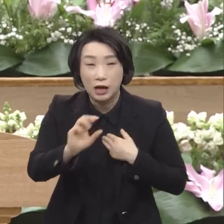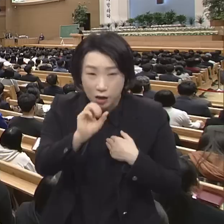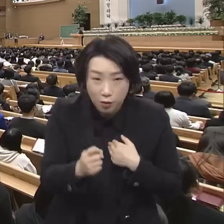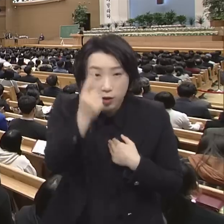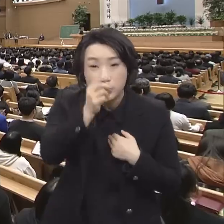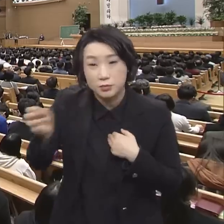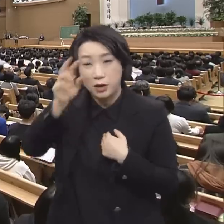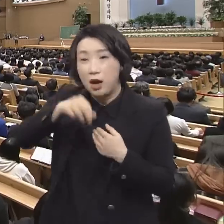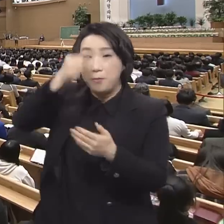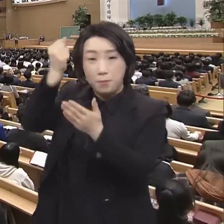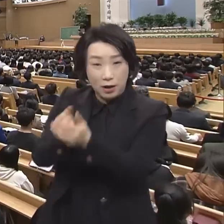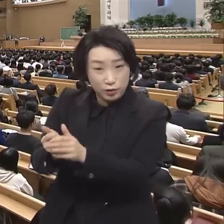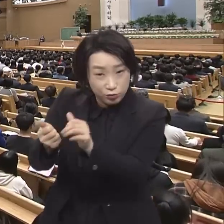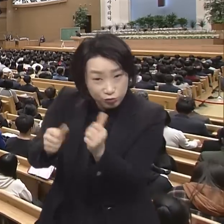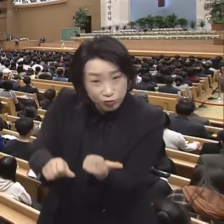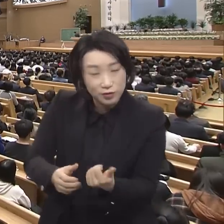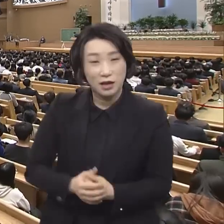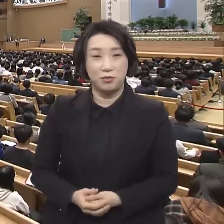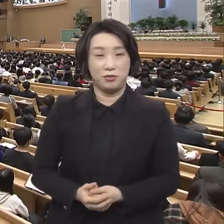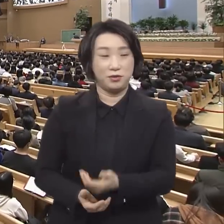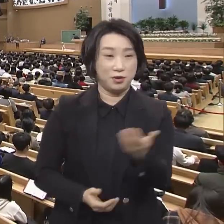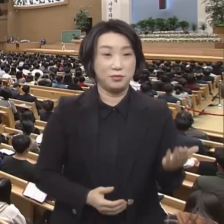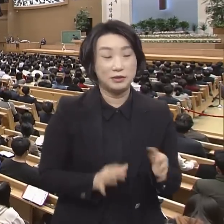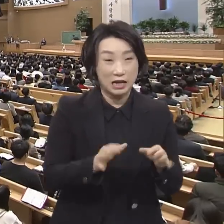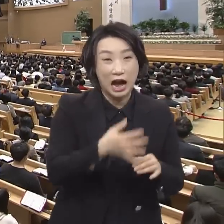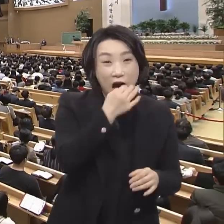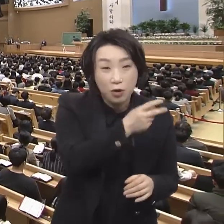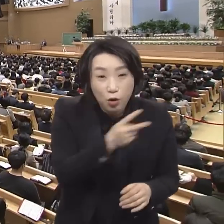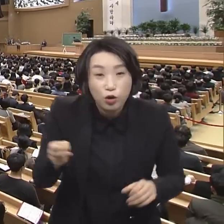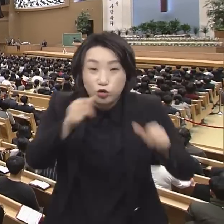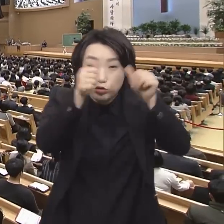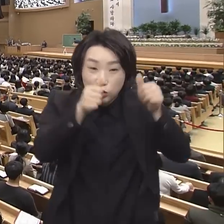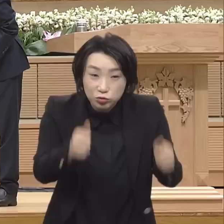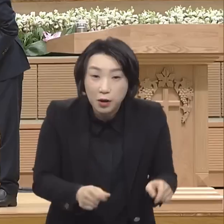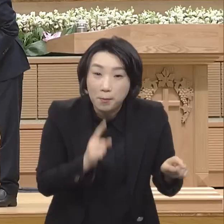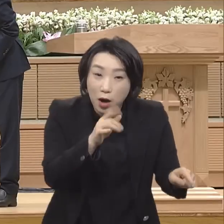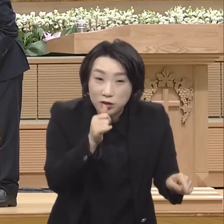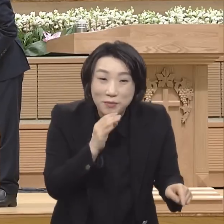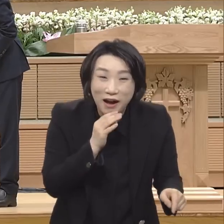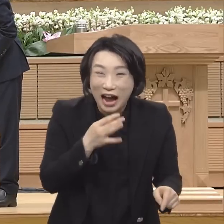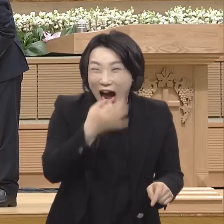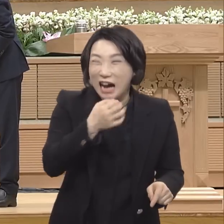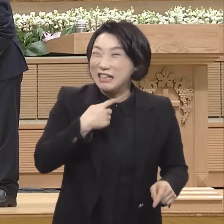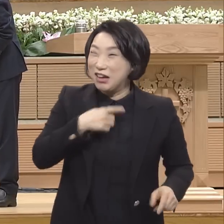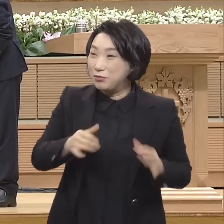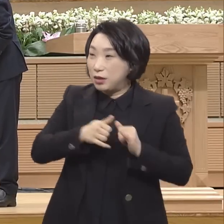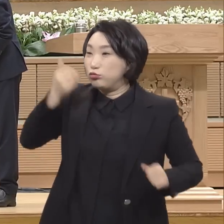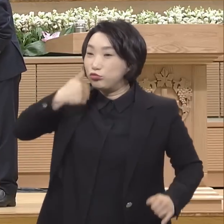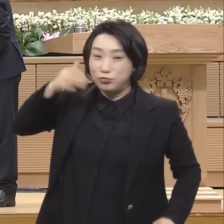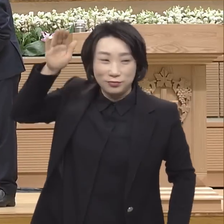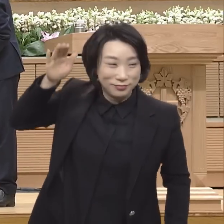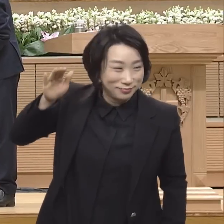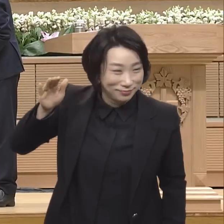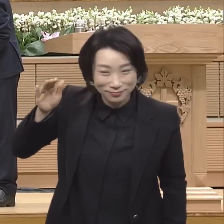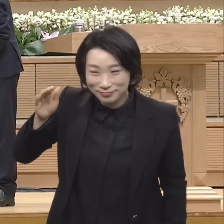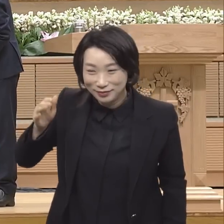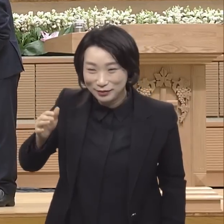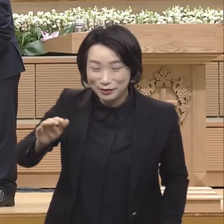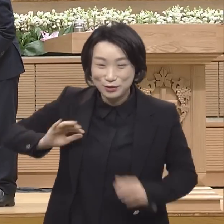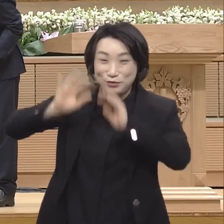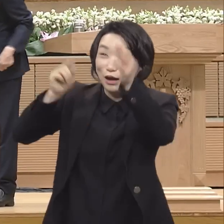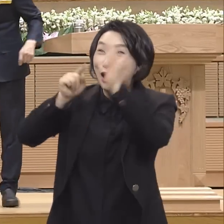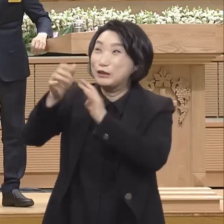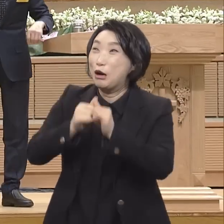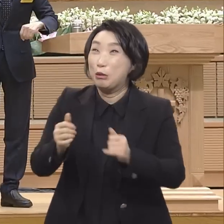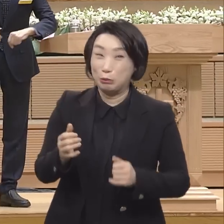죽었다. 자, 탐심이 우상숭배라고 했는데 탐심이 안 걸린 사람 여기 있어요? 그럼 천국 갈 사람